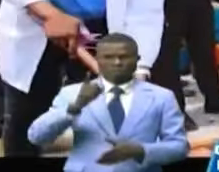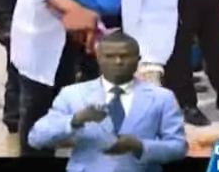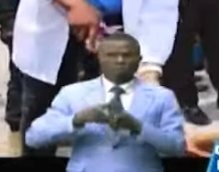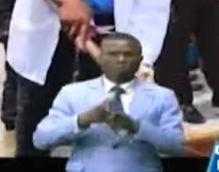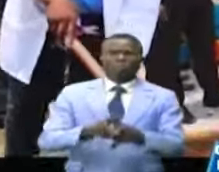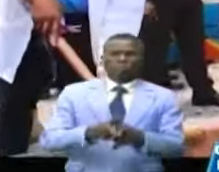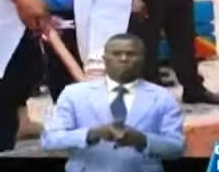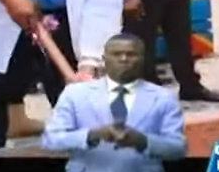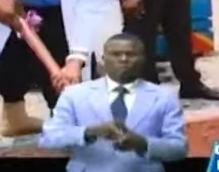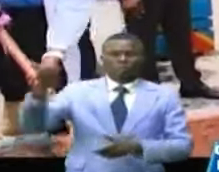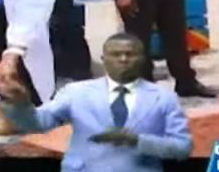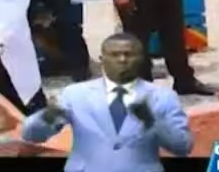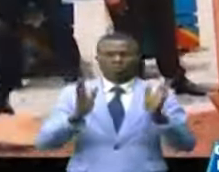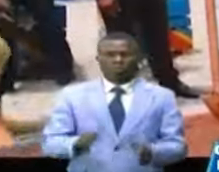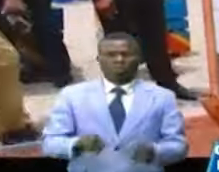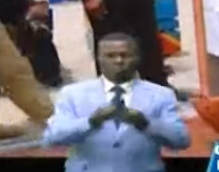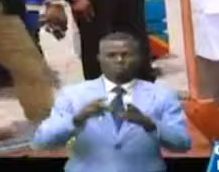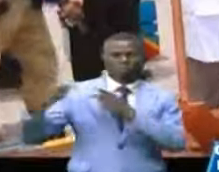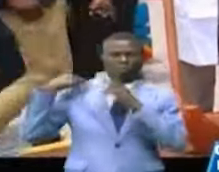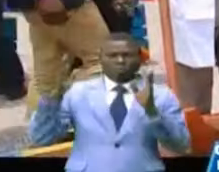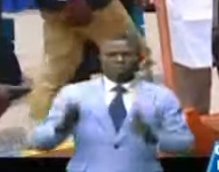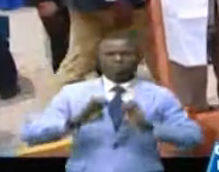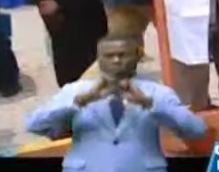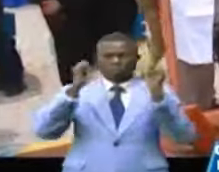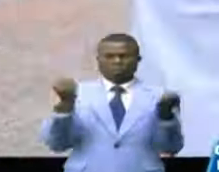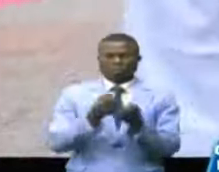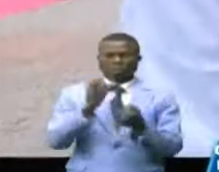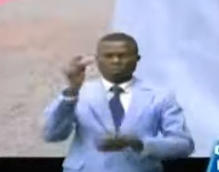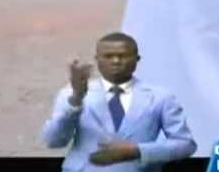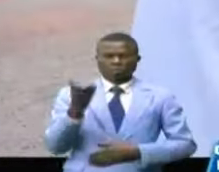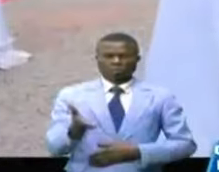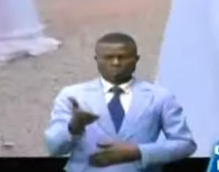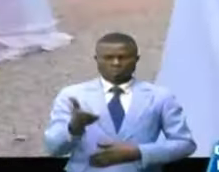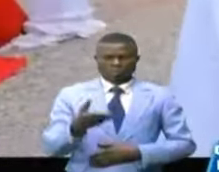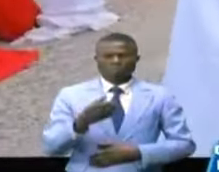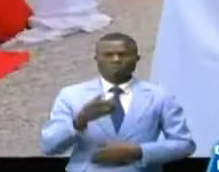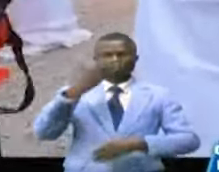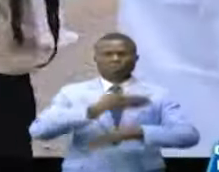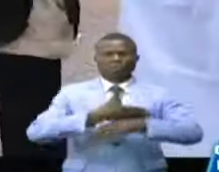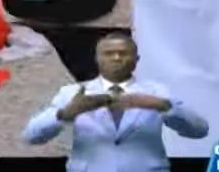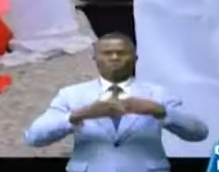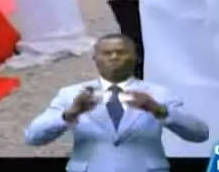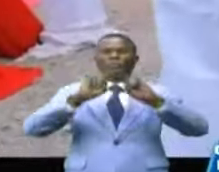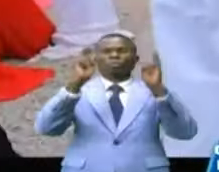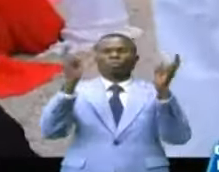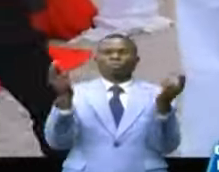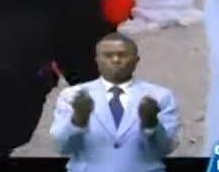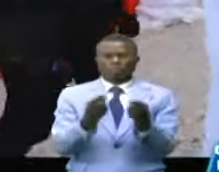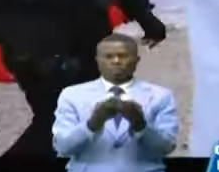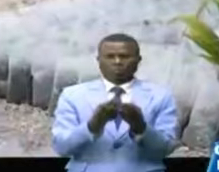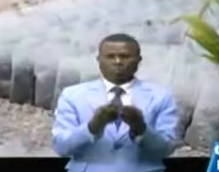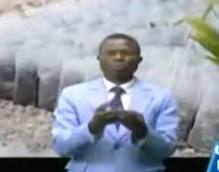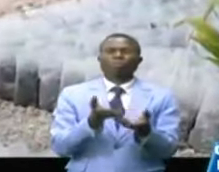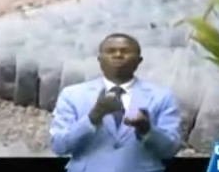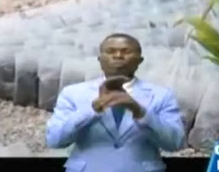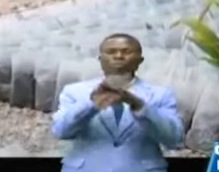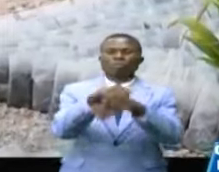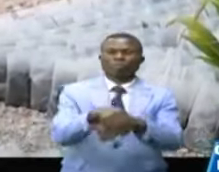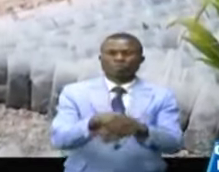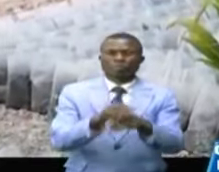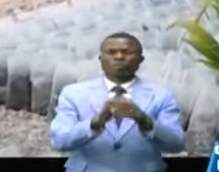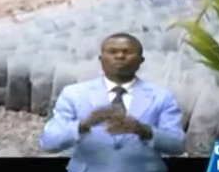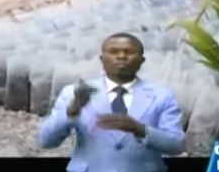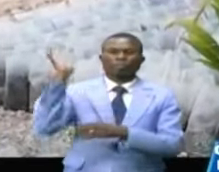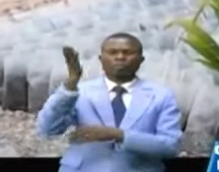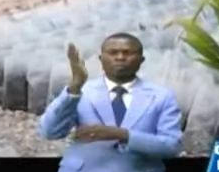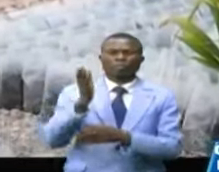exécuté par les invités et les responsables de cette société minière. Signalons que la construction de cette usine impliquera naturellement le